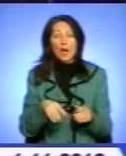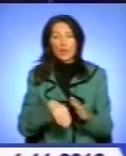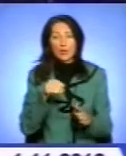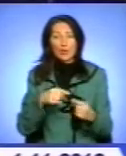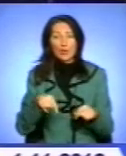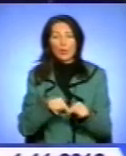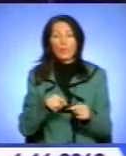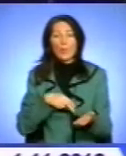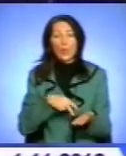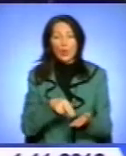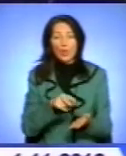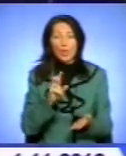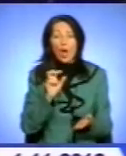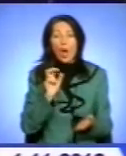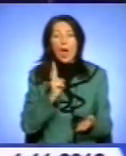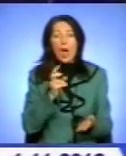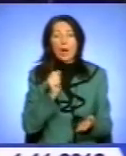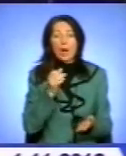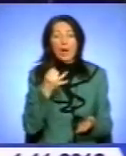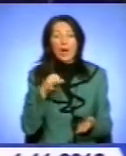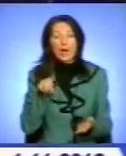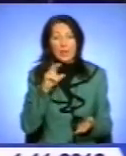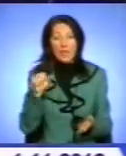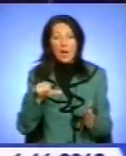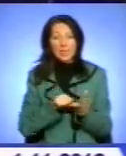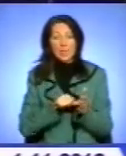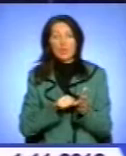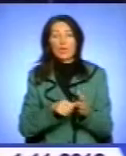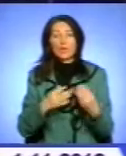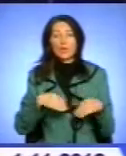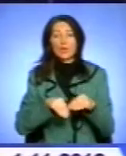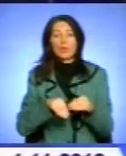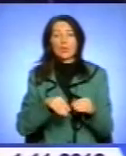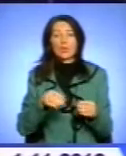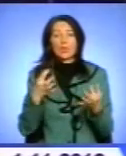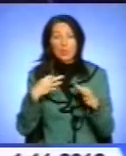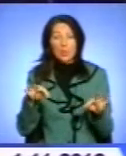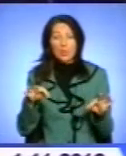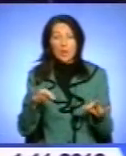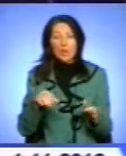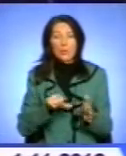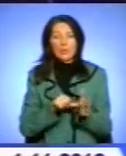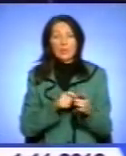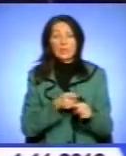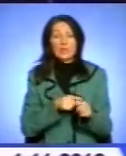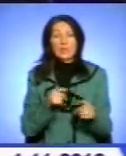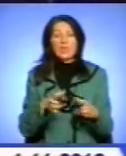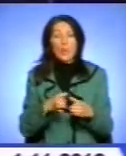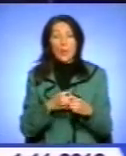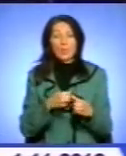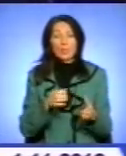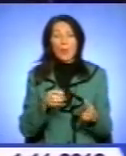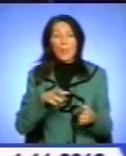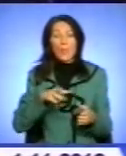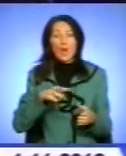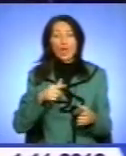України проходять Олексій Кайда, представник політичної партії Всеукраїнське об'єднання «Свобода», представник цієї ж партії Михайло Головко,